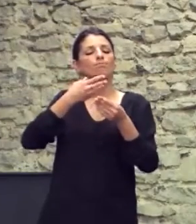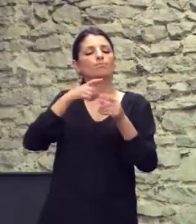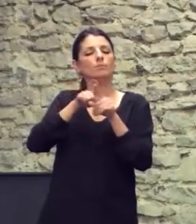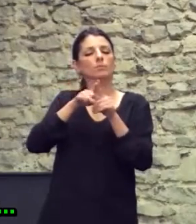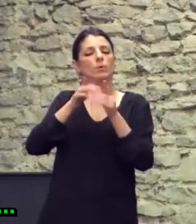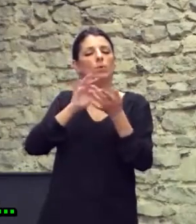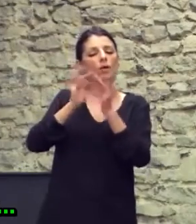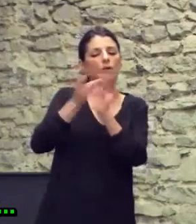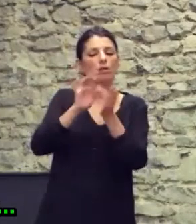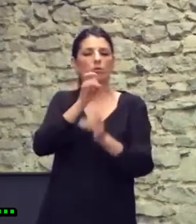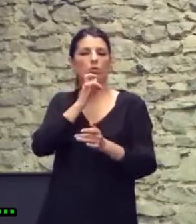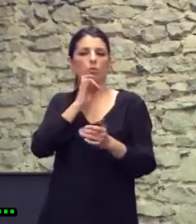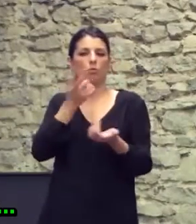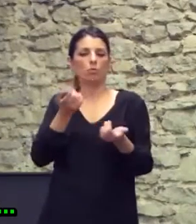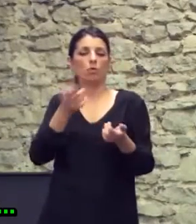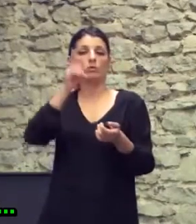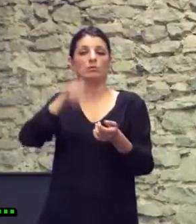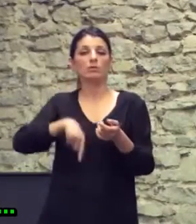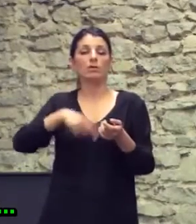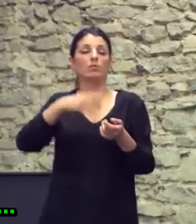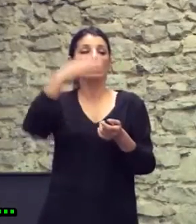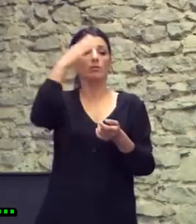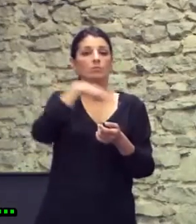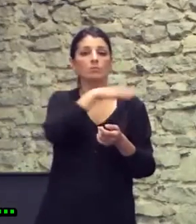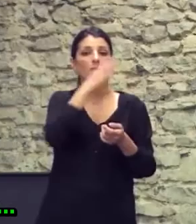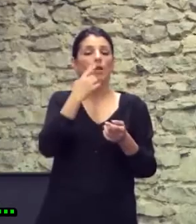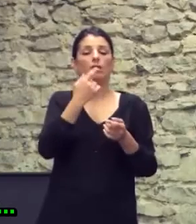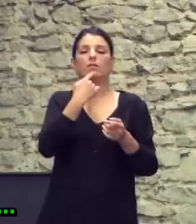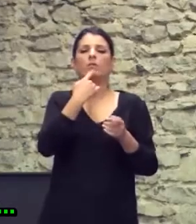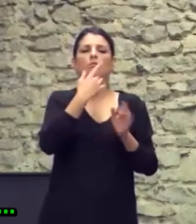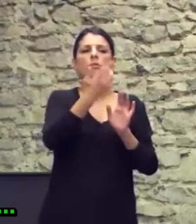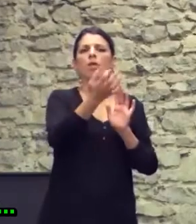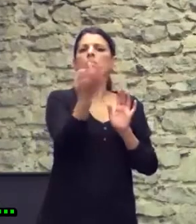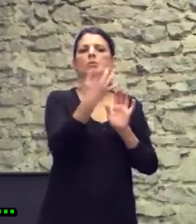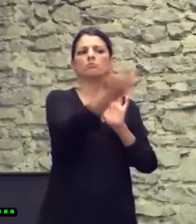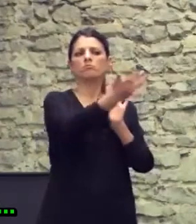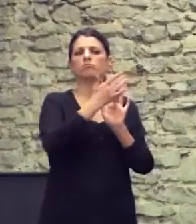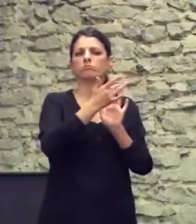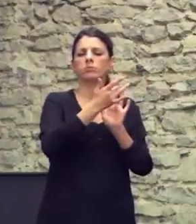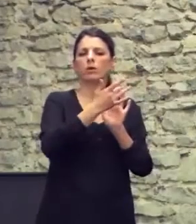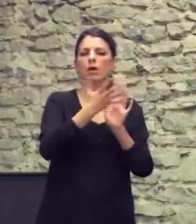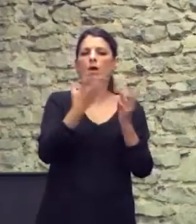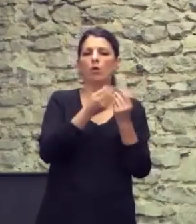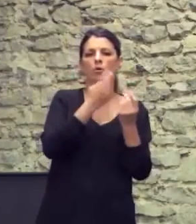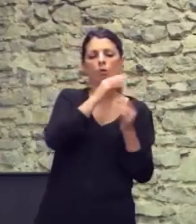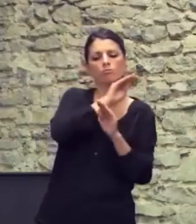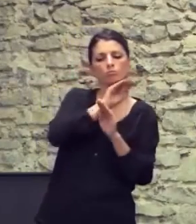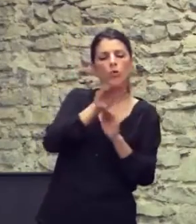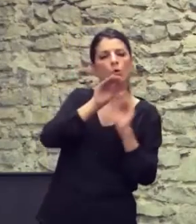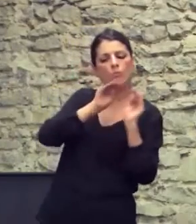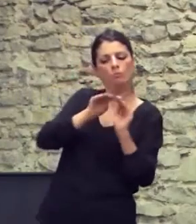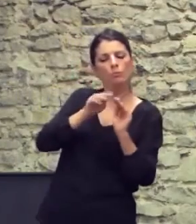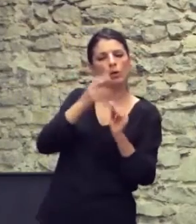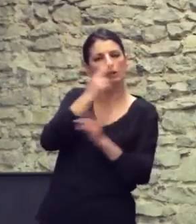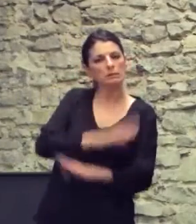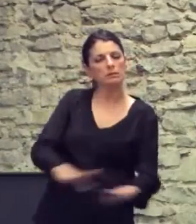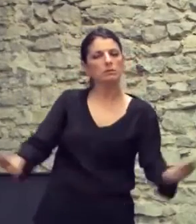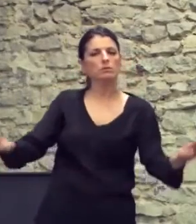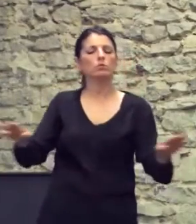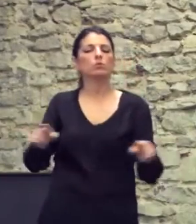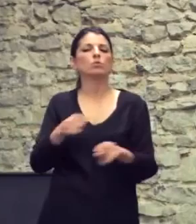batzutan egiten da, gurasoak implikatu behar ditugu hemen hezkuntzan ez dakizer, guraso komunitateak, bla, bla. Baina ikustu dut ez dagoela ere bai